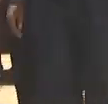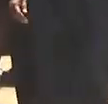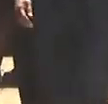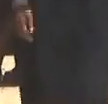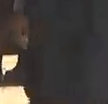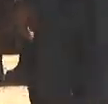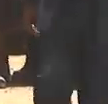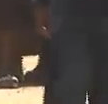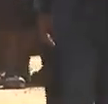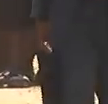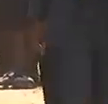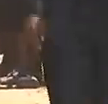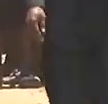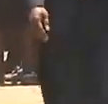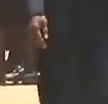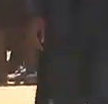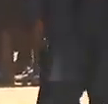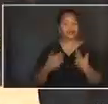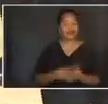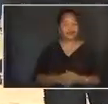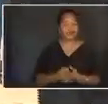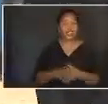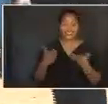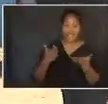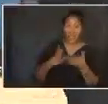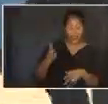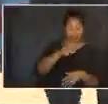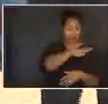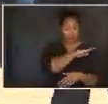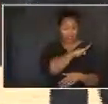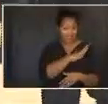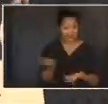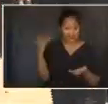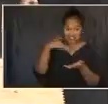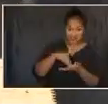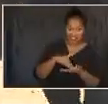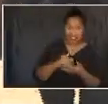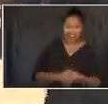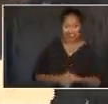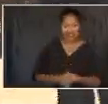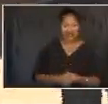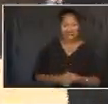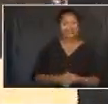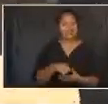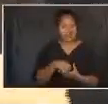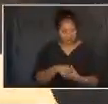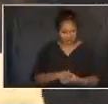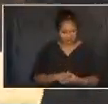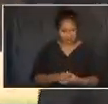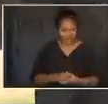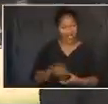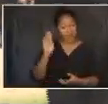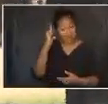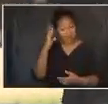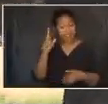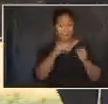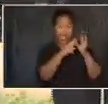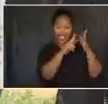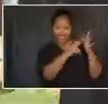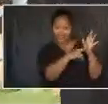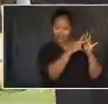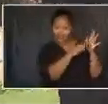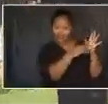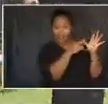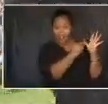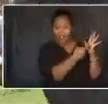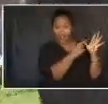वोरेंगेम बेनिमरामा का। Pero sa tanto talaga may nailuluyo na damatan ito na turang Prime Minister, Urangge by the Marama, and